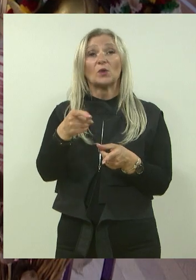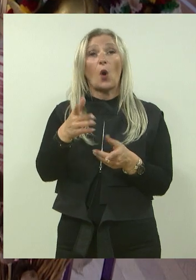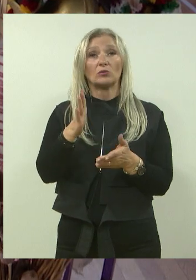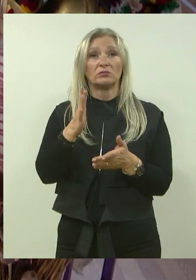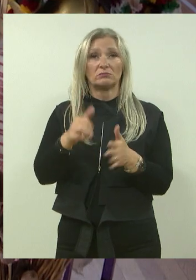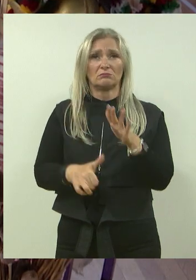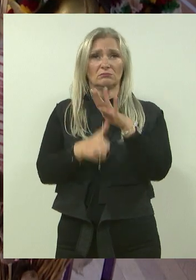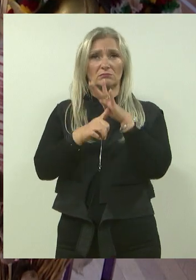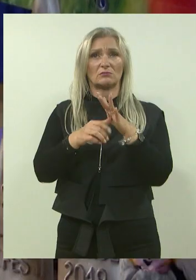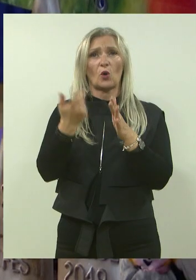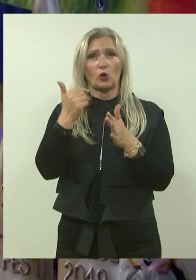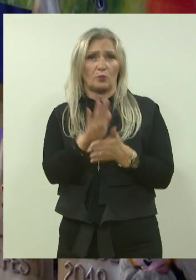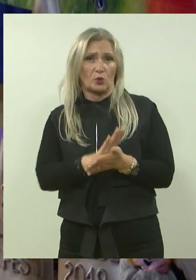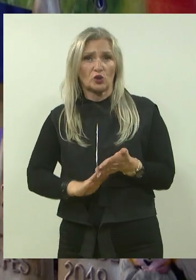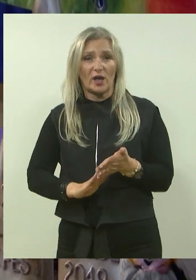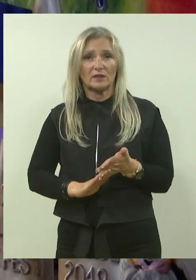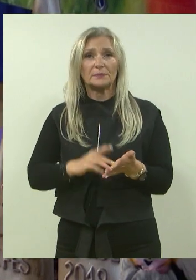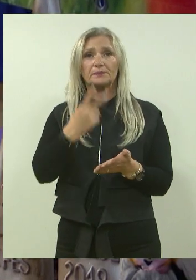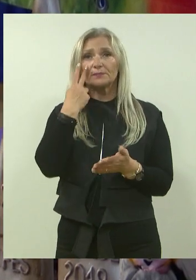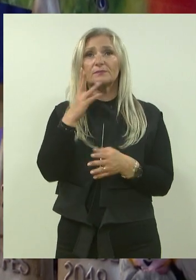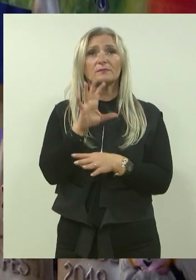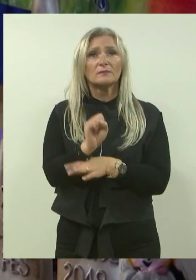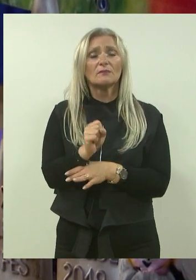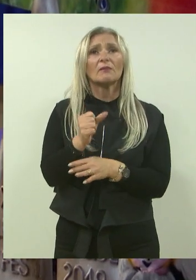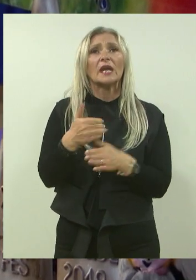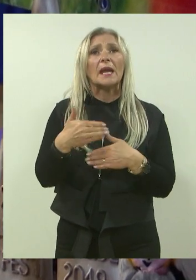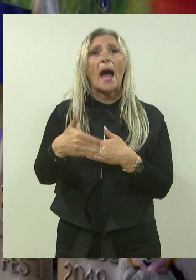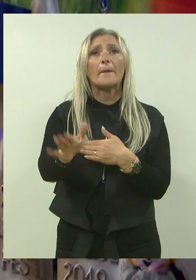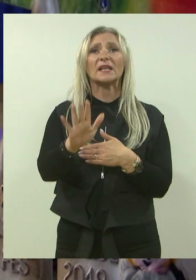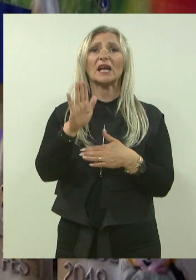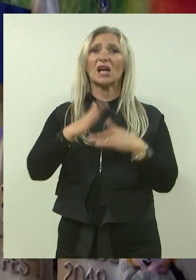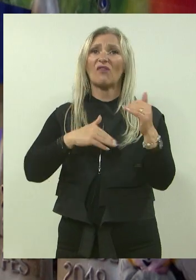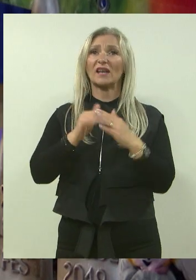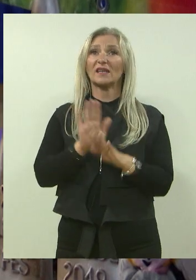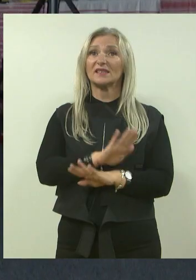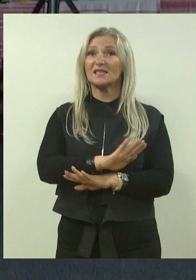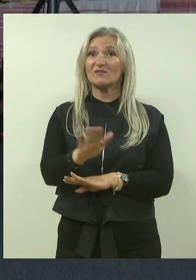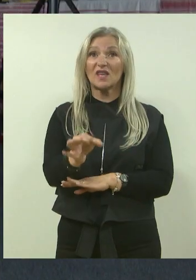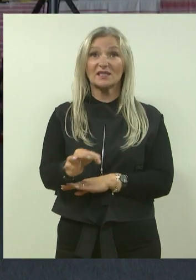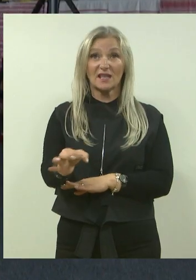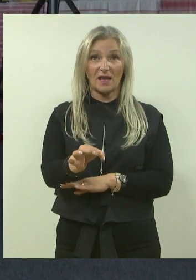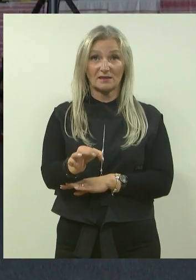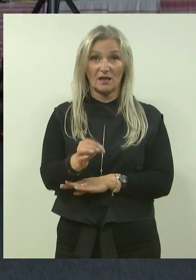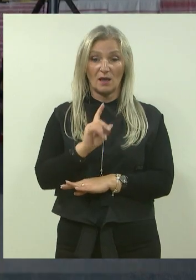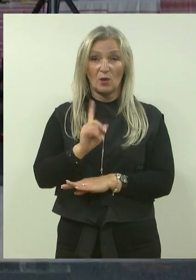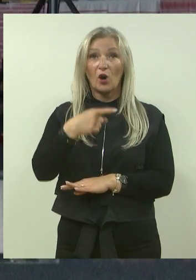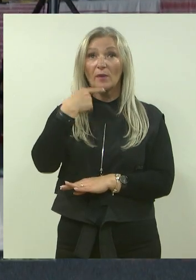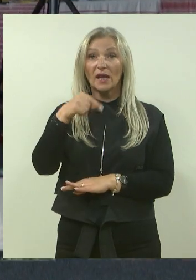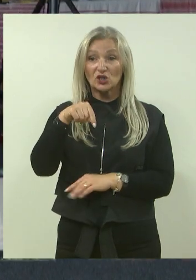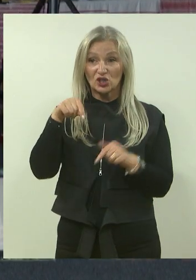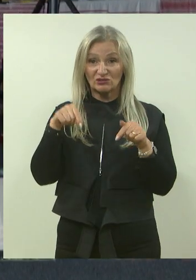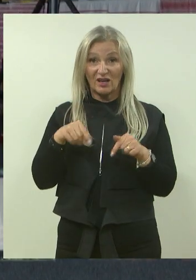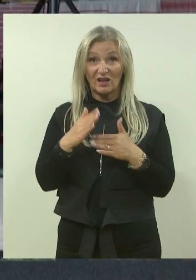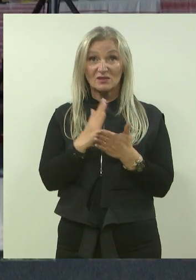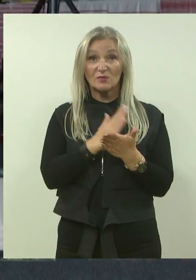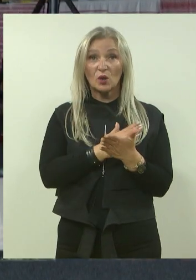početaka, posvjedočio zamjetnom napretku po pitanju kvalitete u svim sekcijama. Moram reći da će ovaj današnji program biti